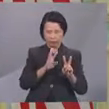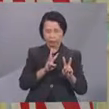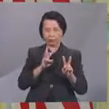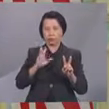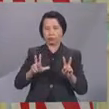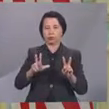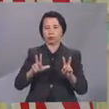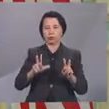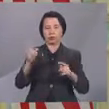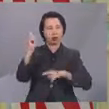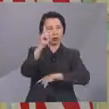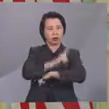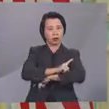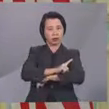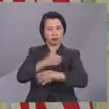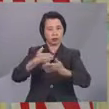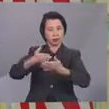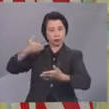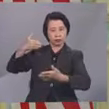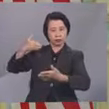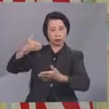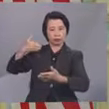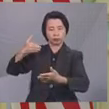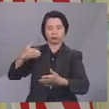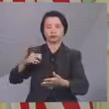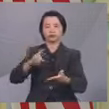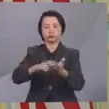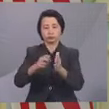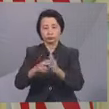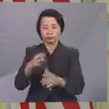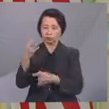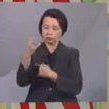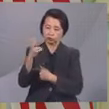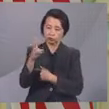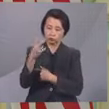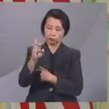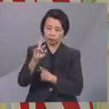263 pada hari sebelumnya, yang mana